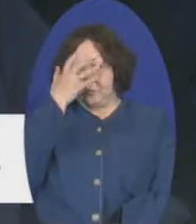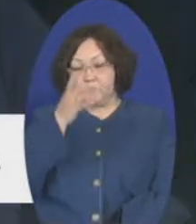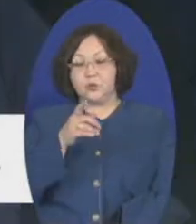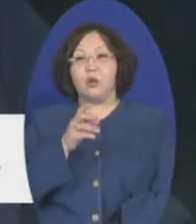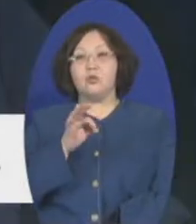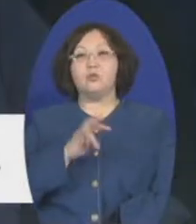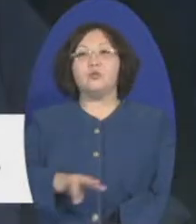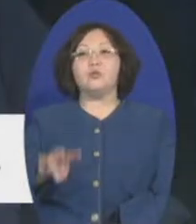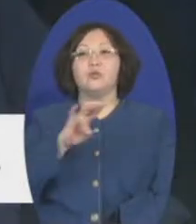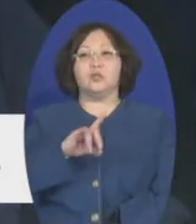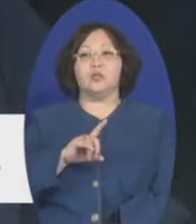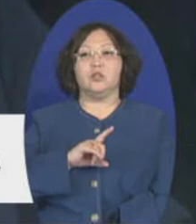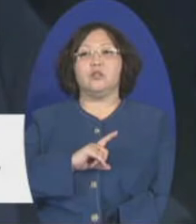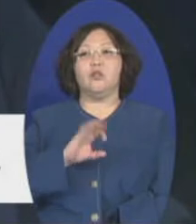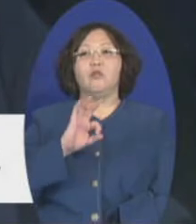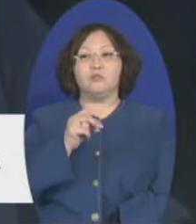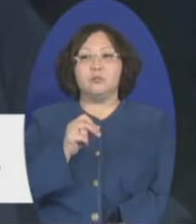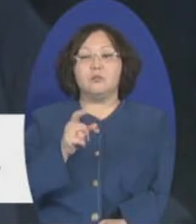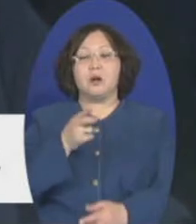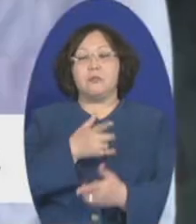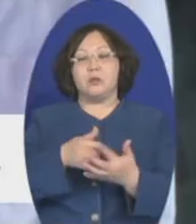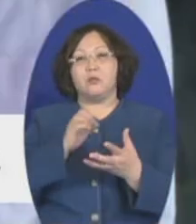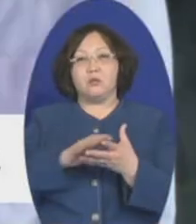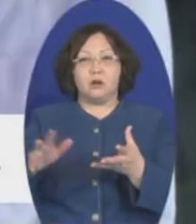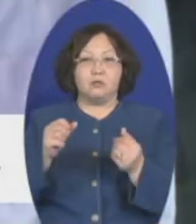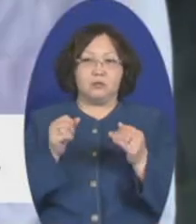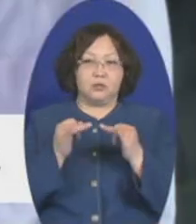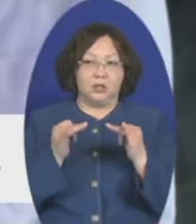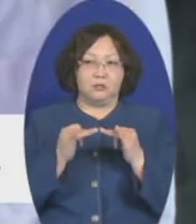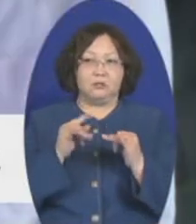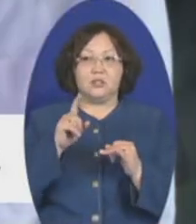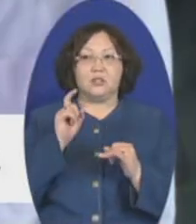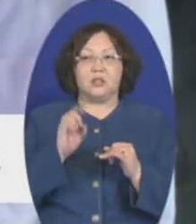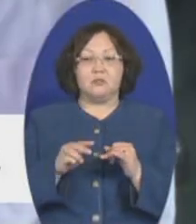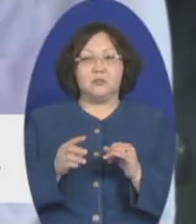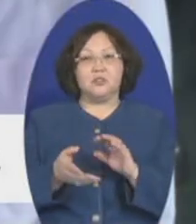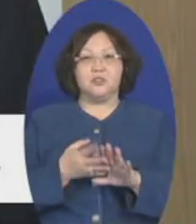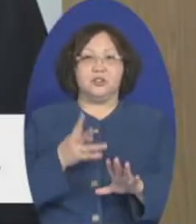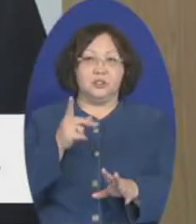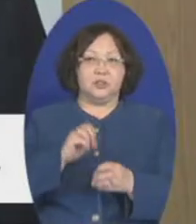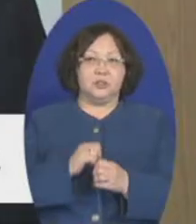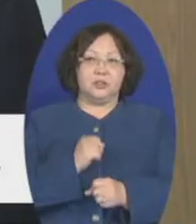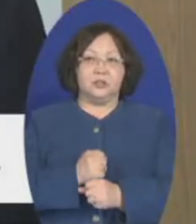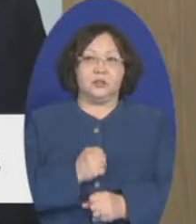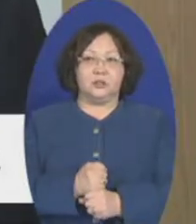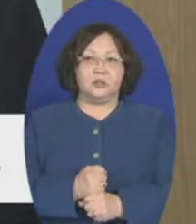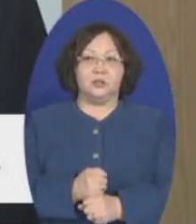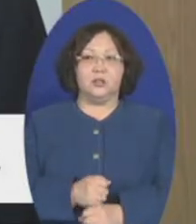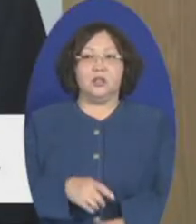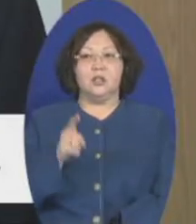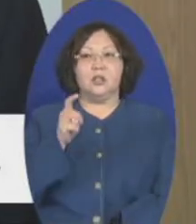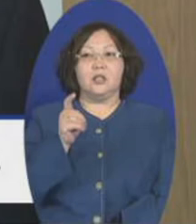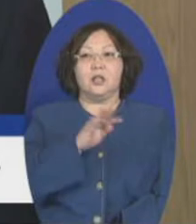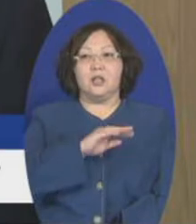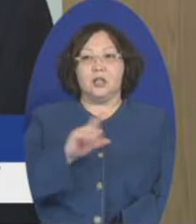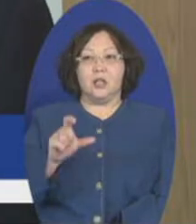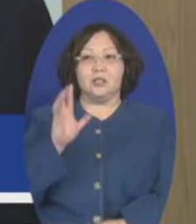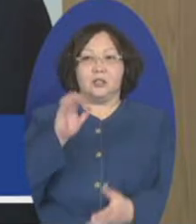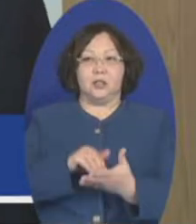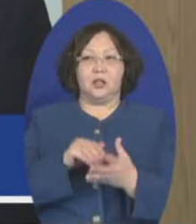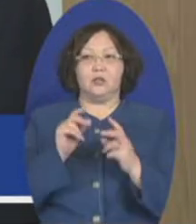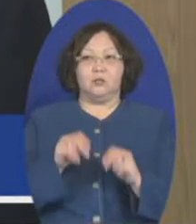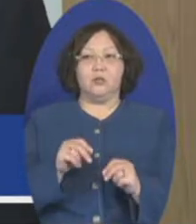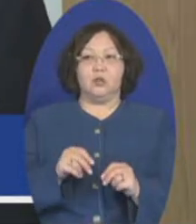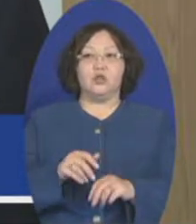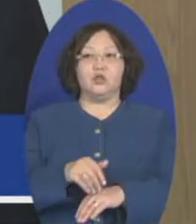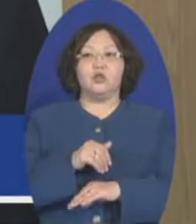хөрөнгөөр бараа ажил үйлчлэгээ худалдан авах цахин системд шинжилэлт хөгжүүлэлтийг хийж байна. Хэрэглээгийн стандартчлалын 2 дугаартан тогтмол үнэтэй болгоё